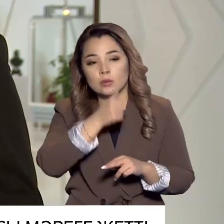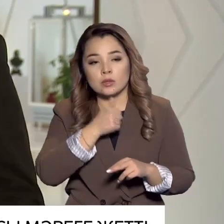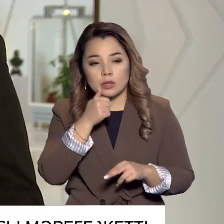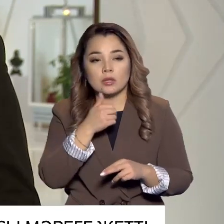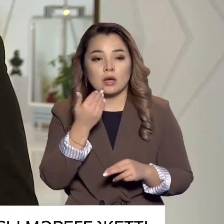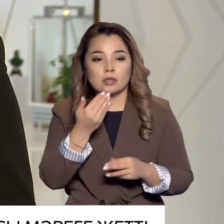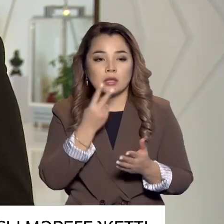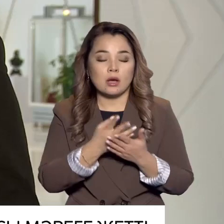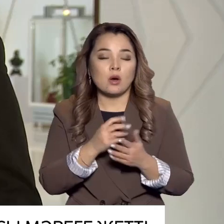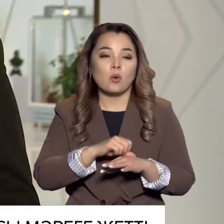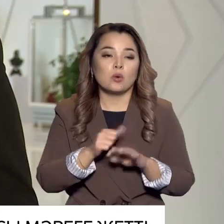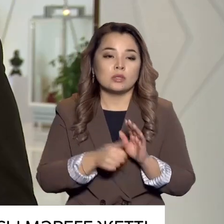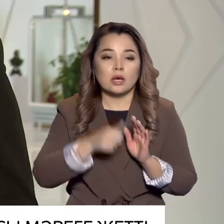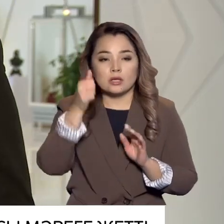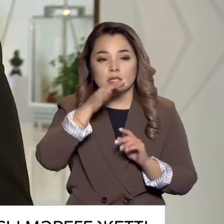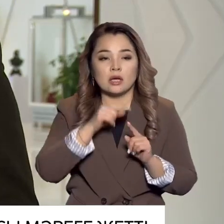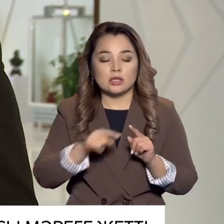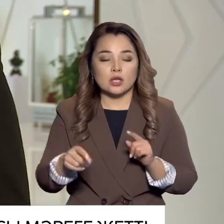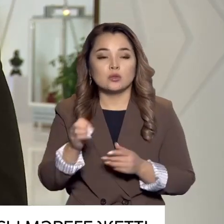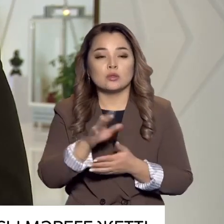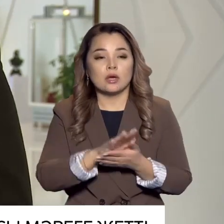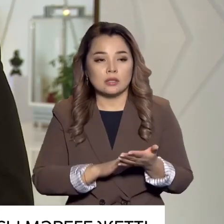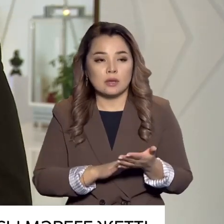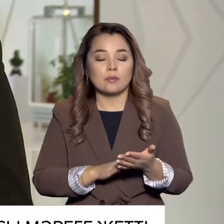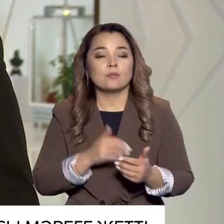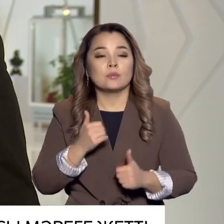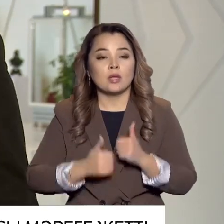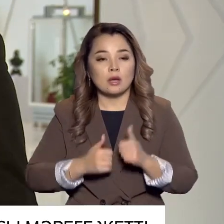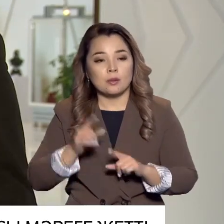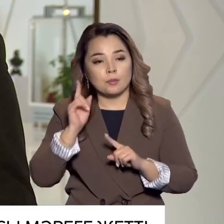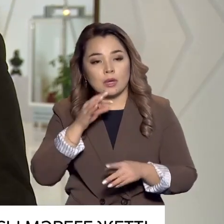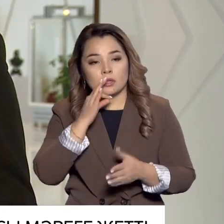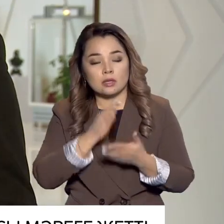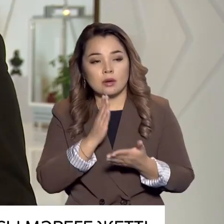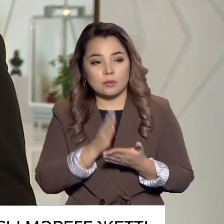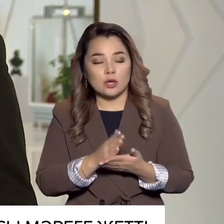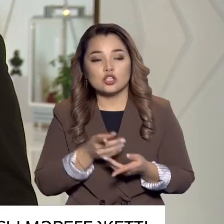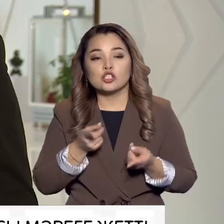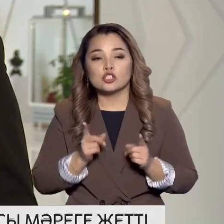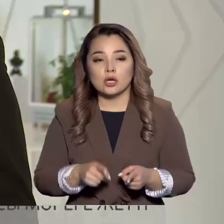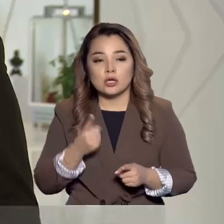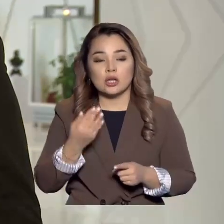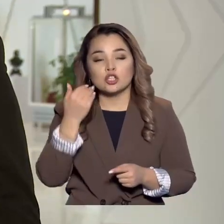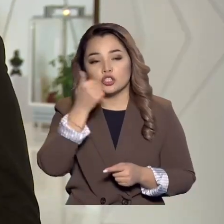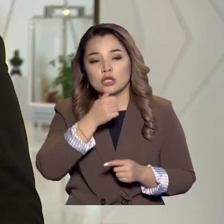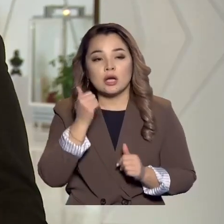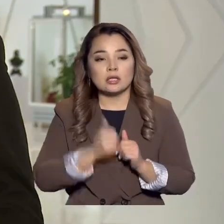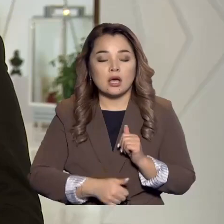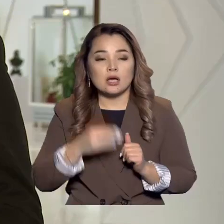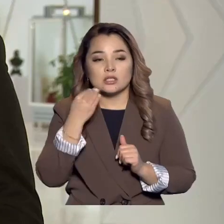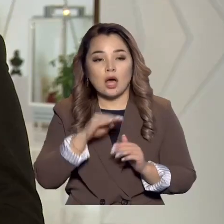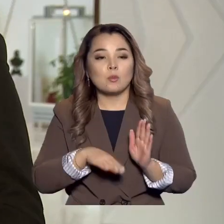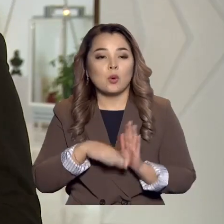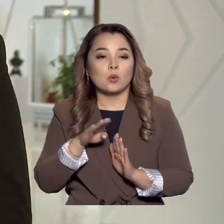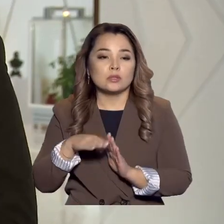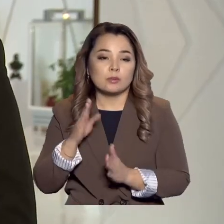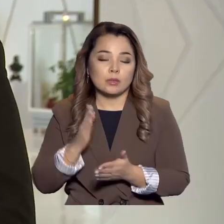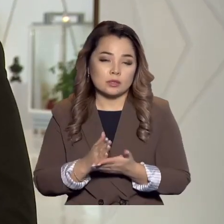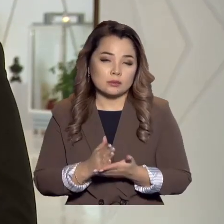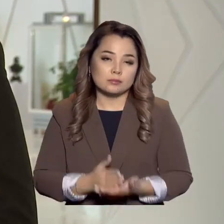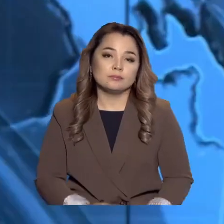жылдан, енді бұл 16 жылдан бері қарай өткізіліп келе жатқан байқау ғой. Шындығында жыл сайын сапасы өсіп келе жатыр.